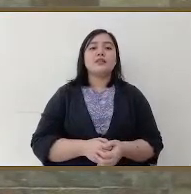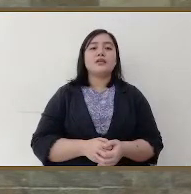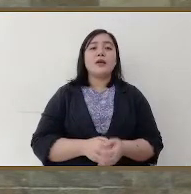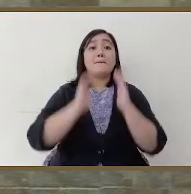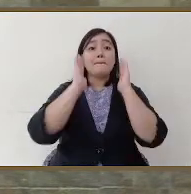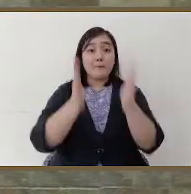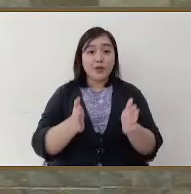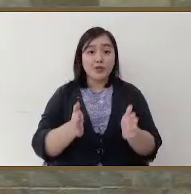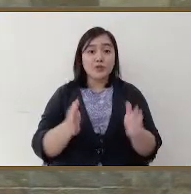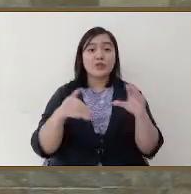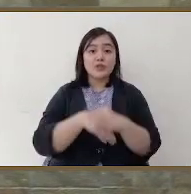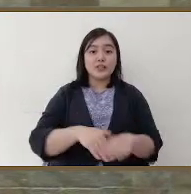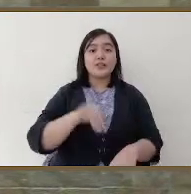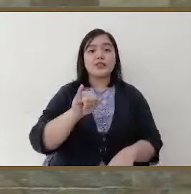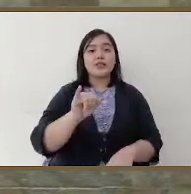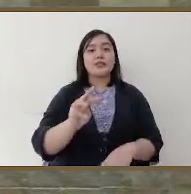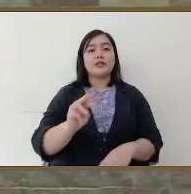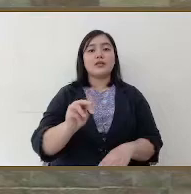God.